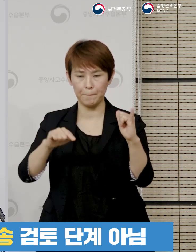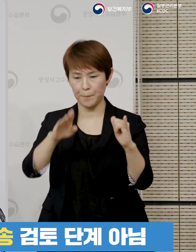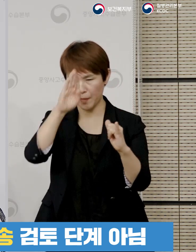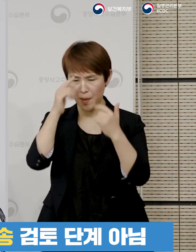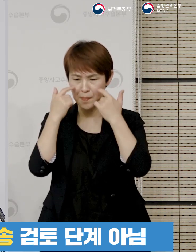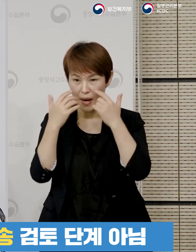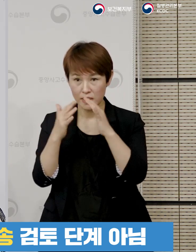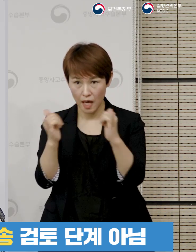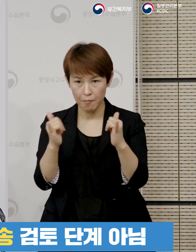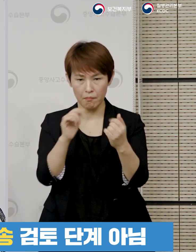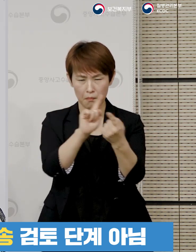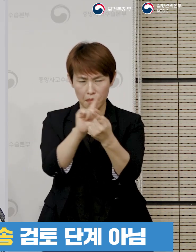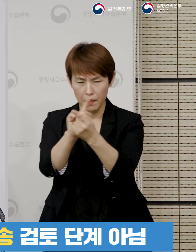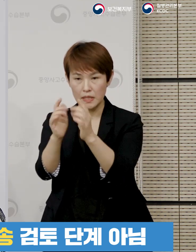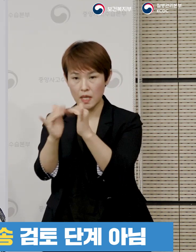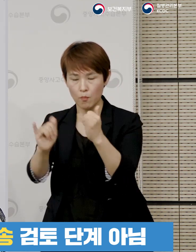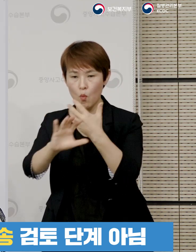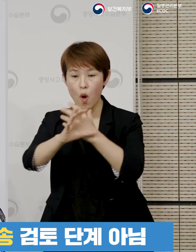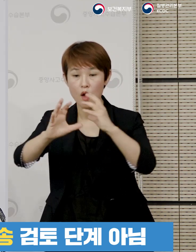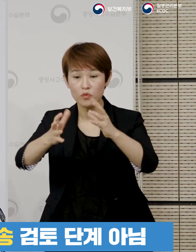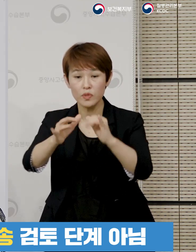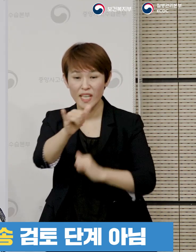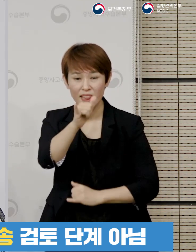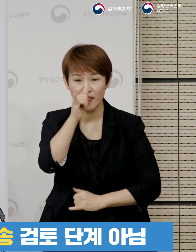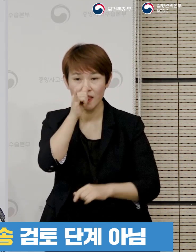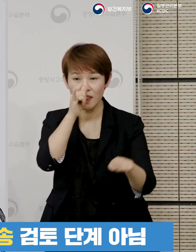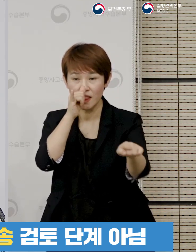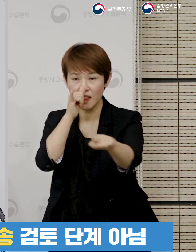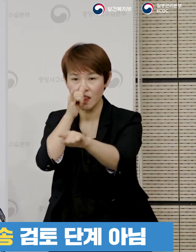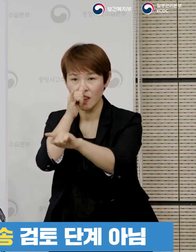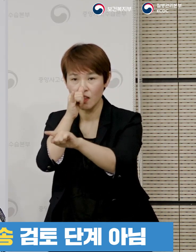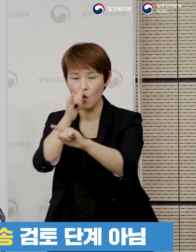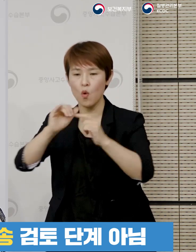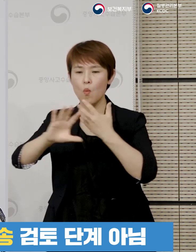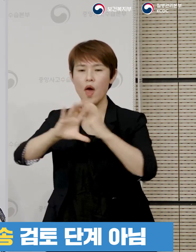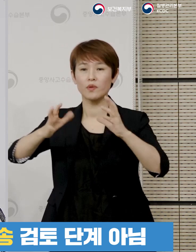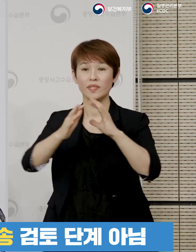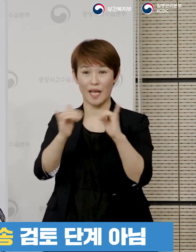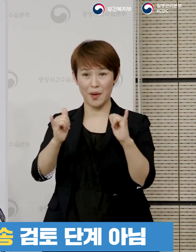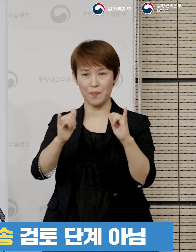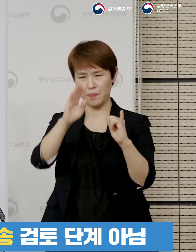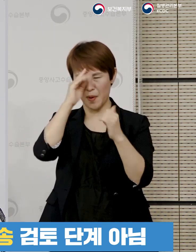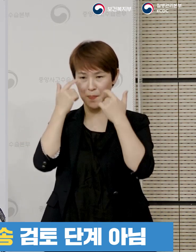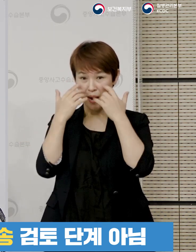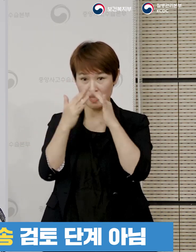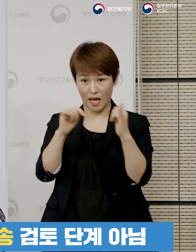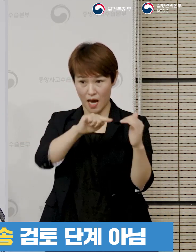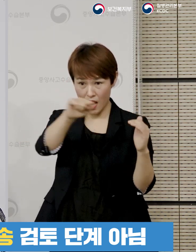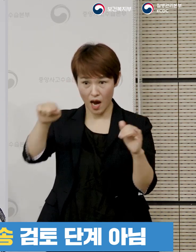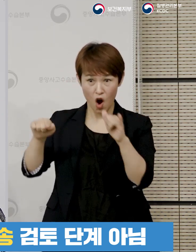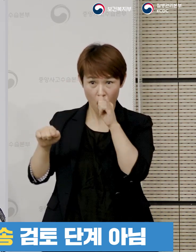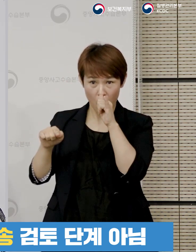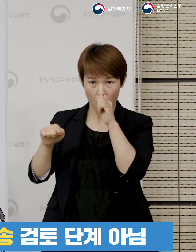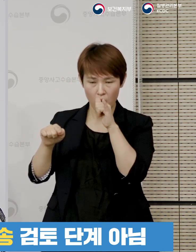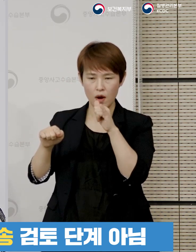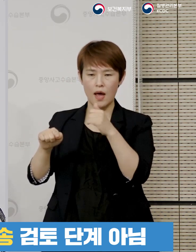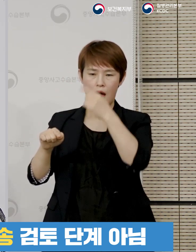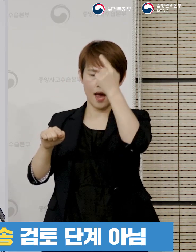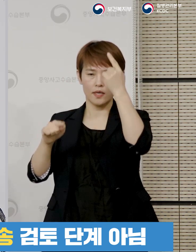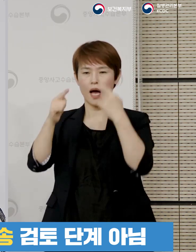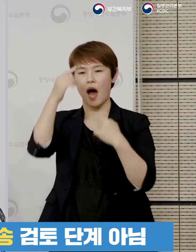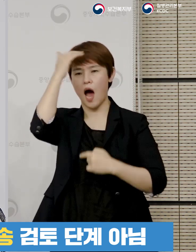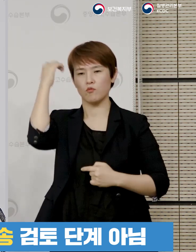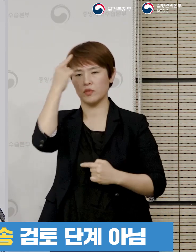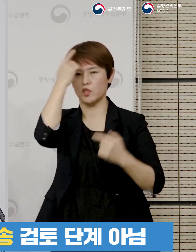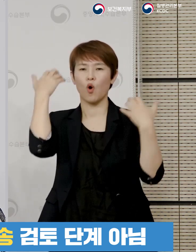저희가 확진자나 접촉자의 경우 외국인이 있지 않습니까? 지금 이제 다른 국적을 가지고 계신 이분들도 우리